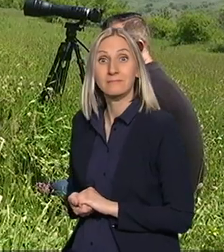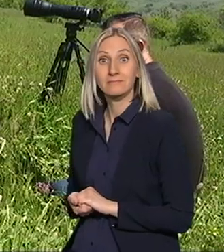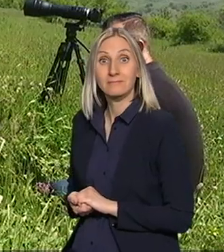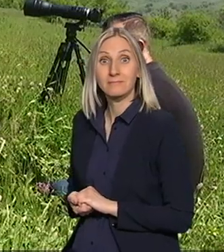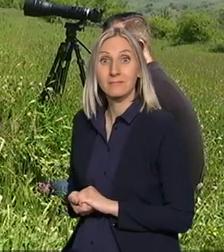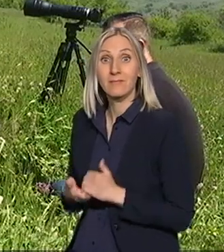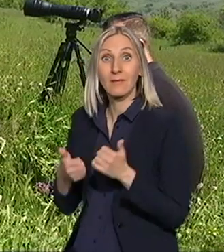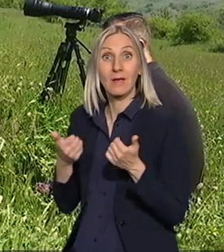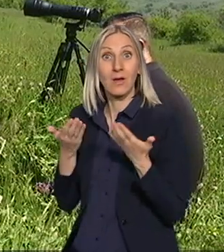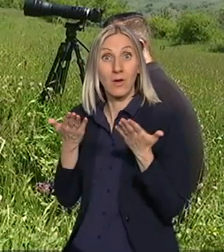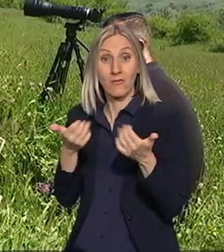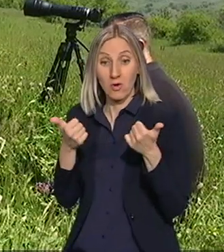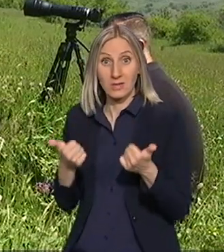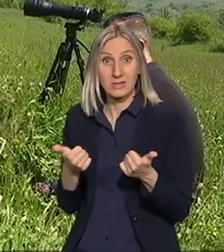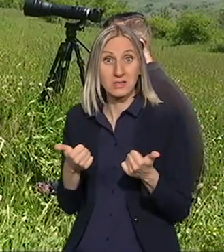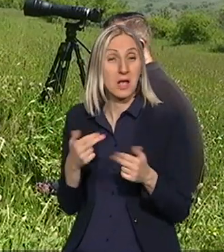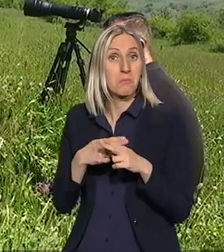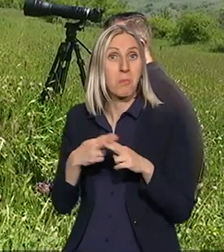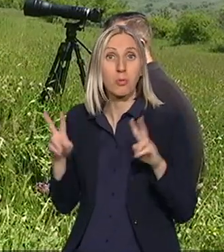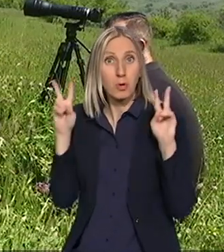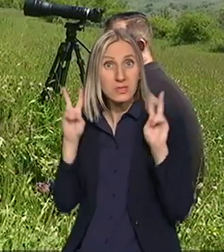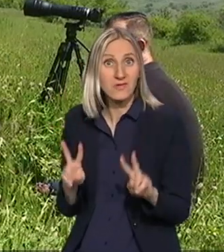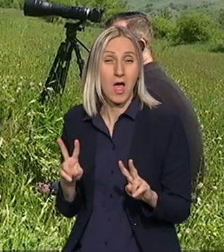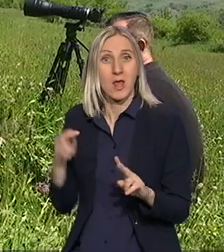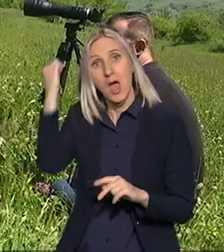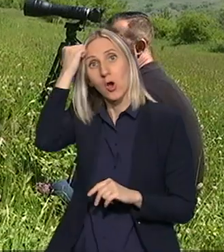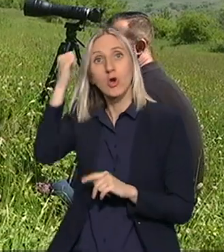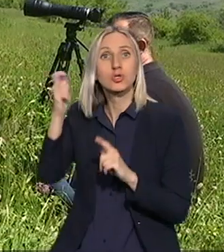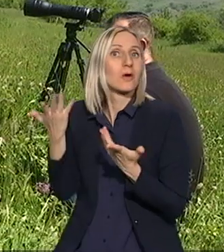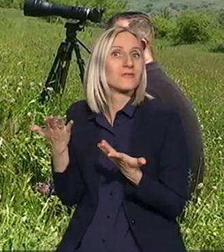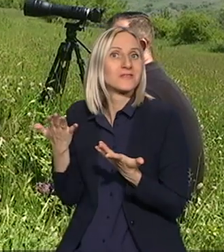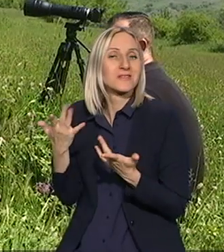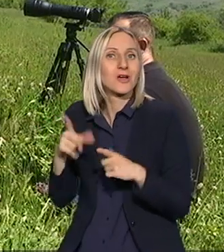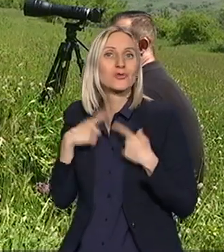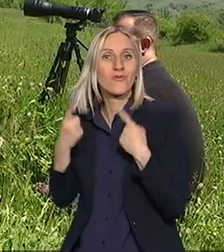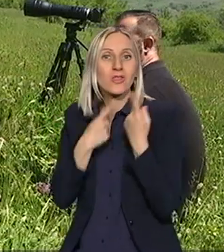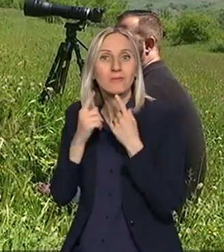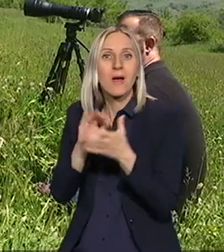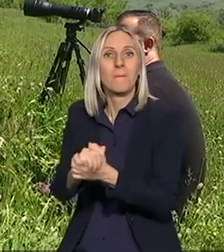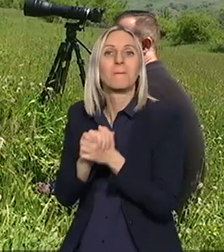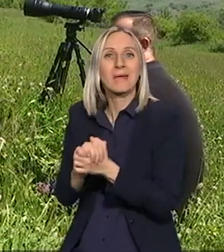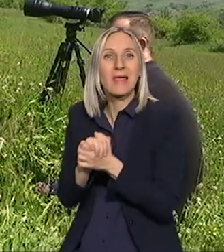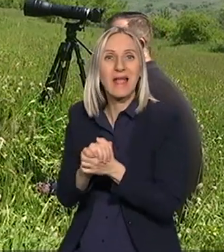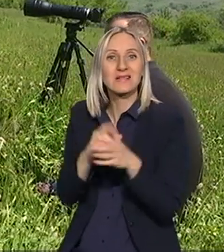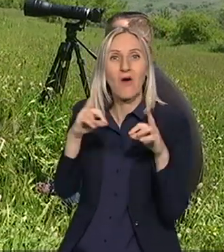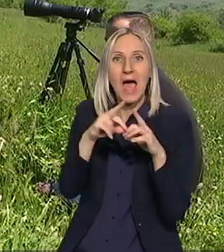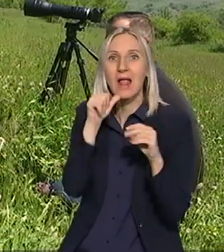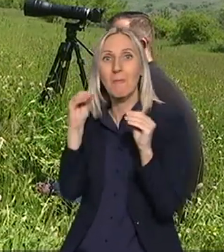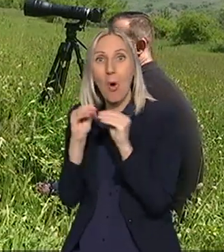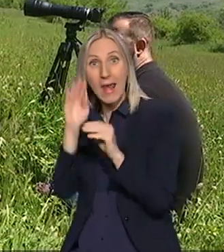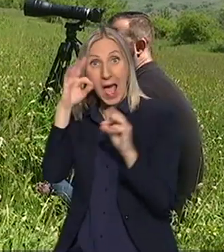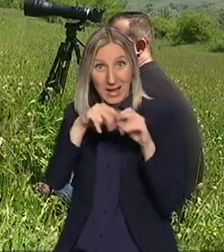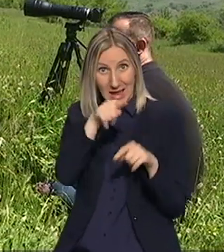Jedna sasvim realna kosovska priča. Prijateljstvo između Arijana i Bojana, Albanca